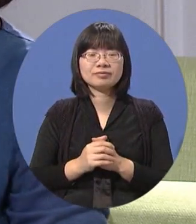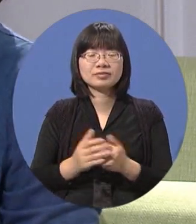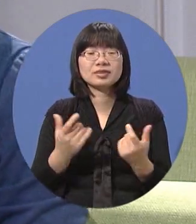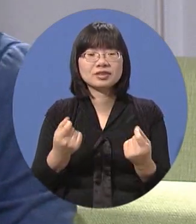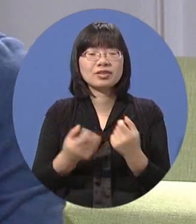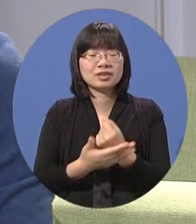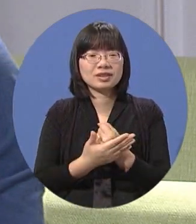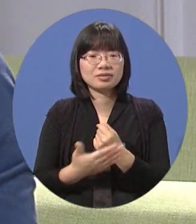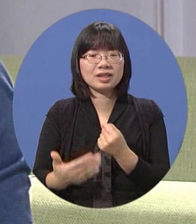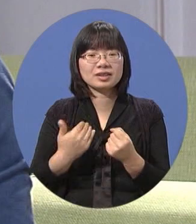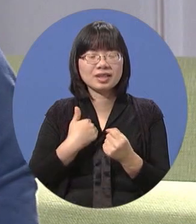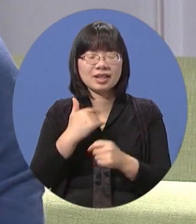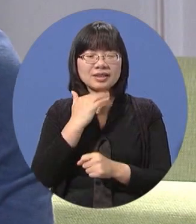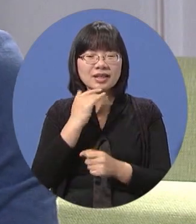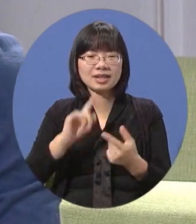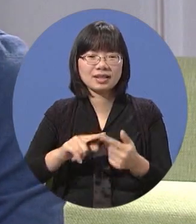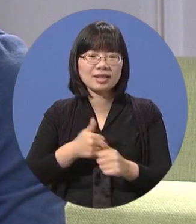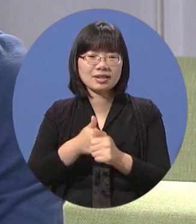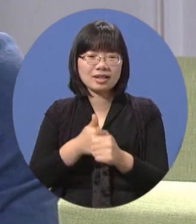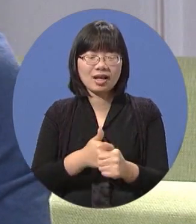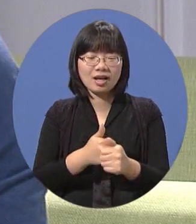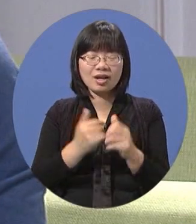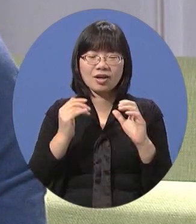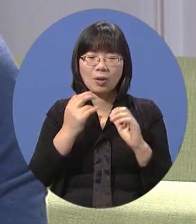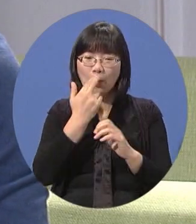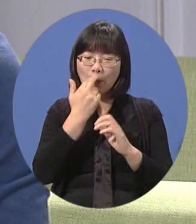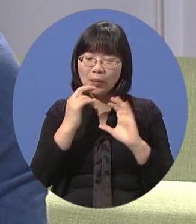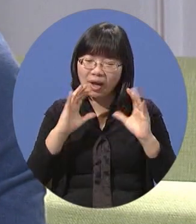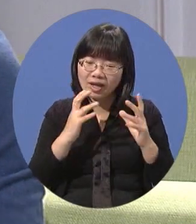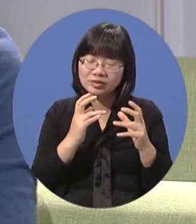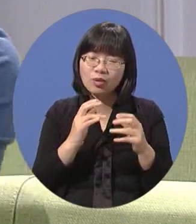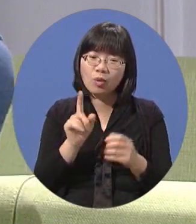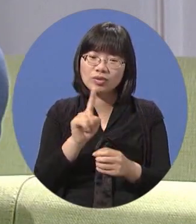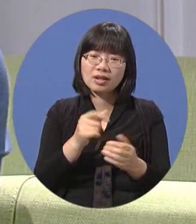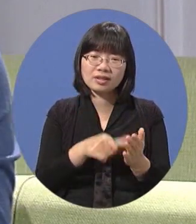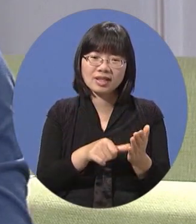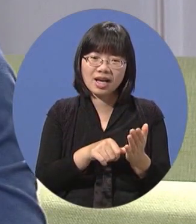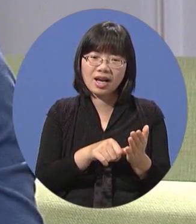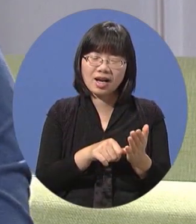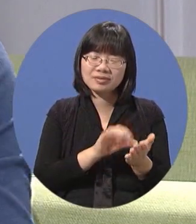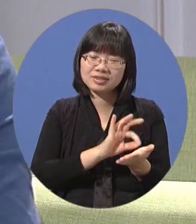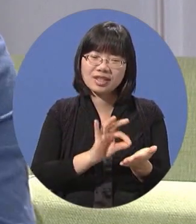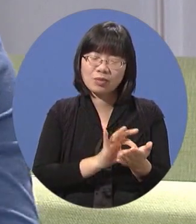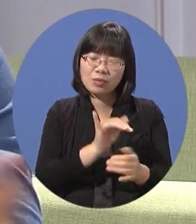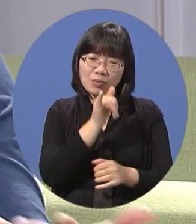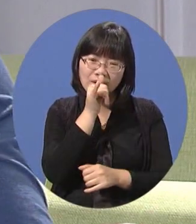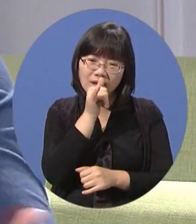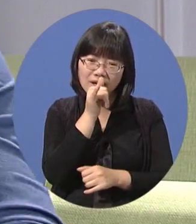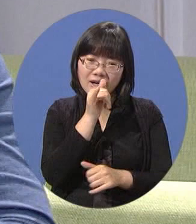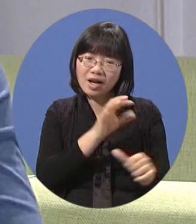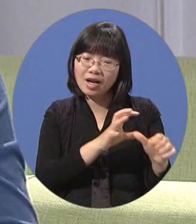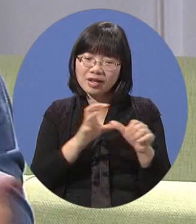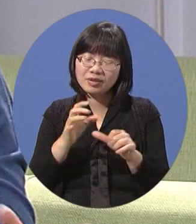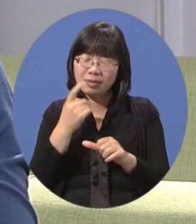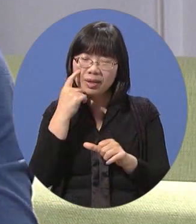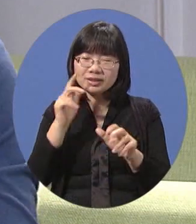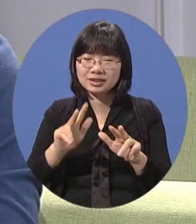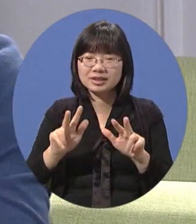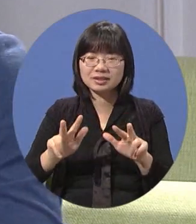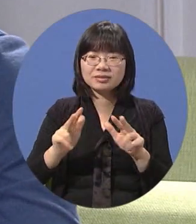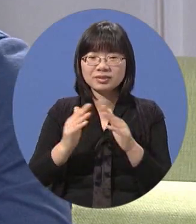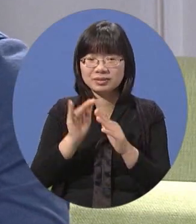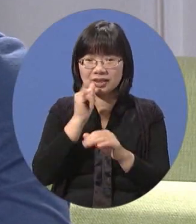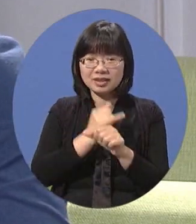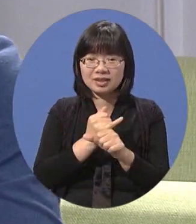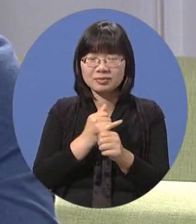그렇기 때문에 제가 좀 연령별로 네. 유아들은 어떤 장난감을 좀 있는 거 아마 다 있으실 겁니다. 그런 거 지금 있는 거 아마 다 뒤지셔가지고 네.